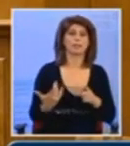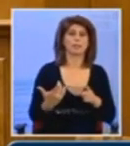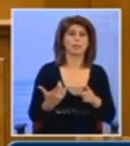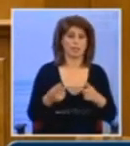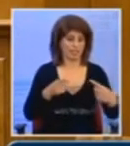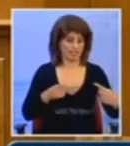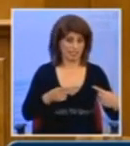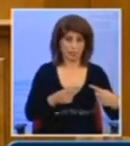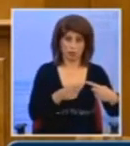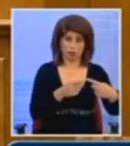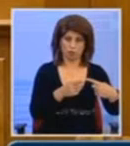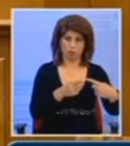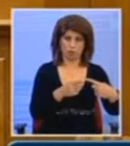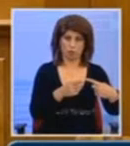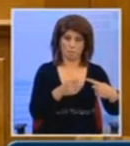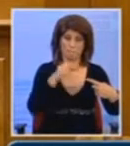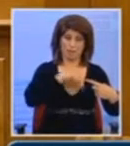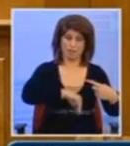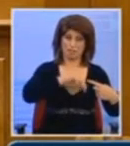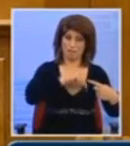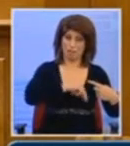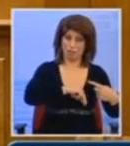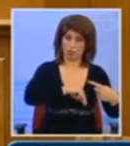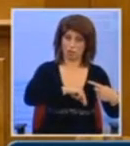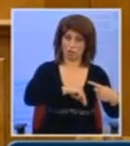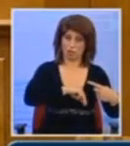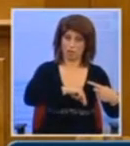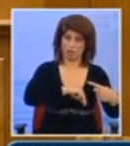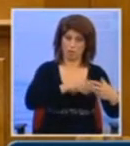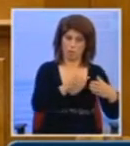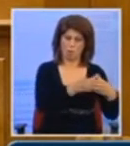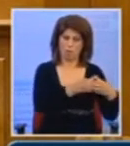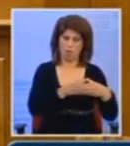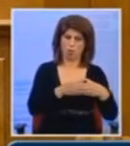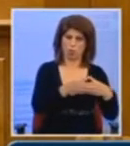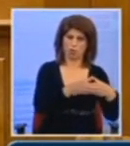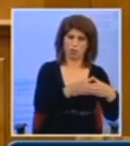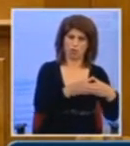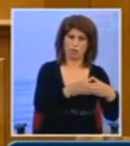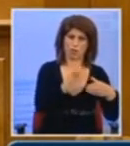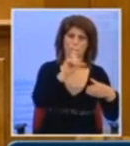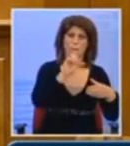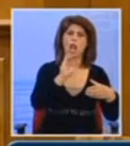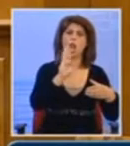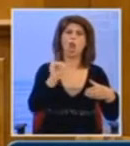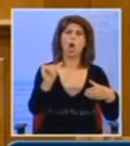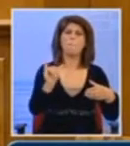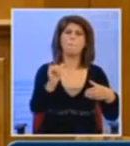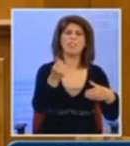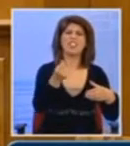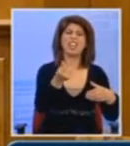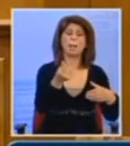σύγκρουση με τα συμφέροντα, με τις συντεχνίες, με το λόμπι της δραχμής ή